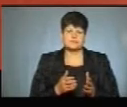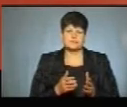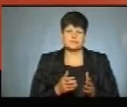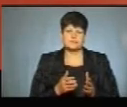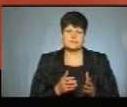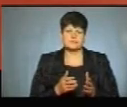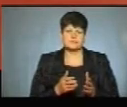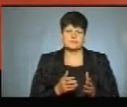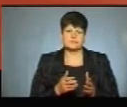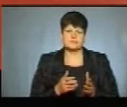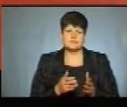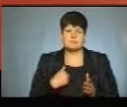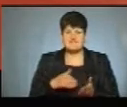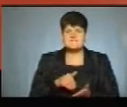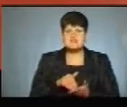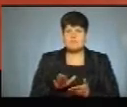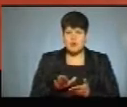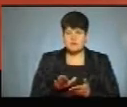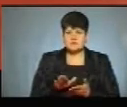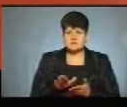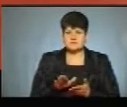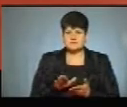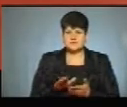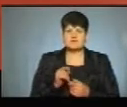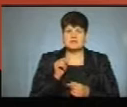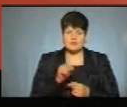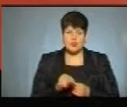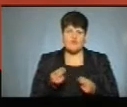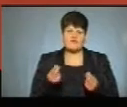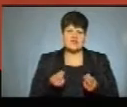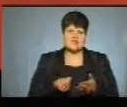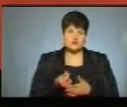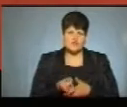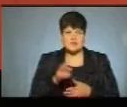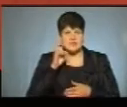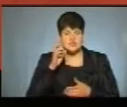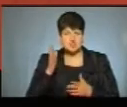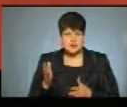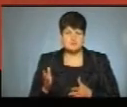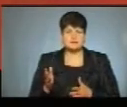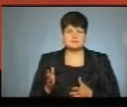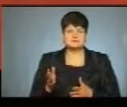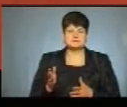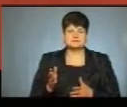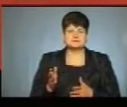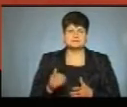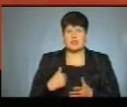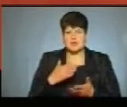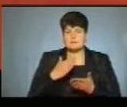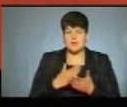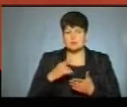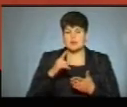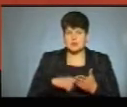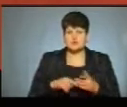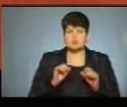ми відмовились від такого фінансування держави і маємо надію, що ми